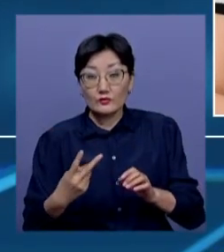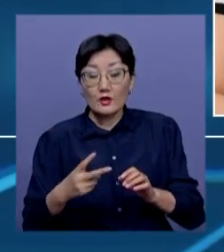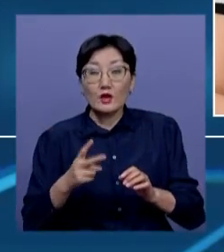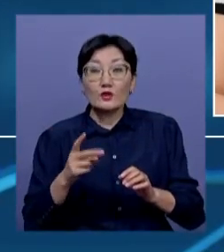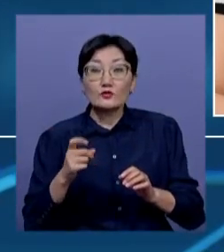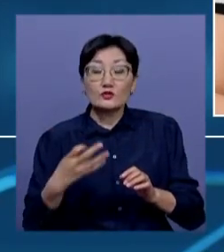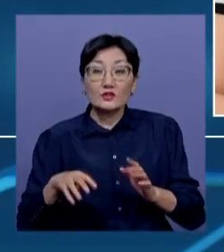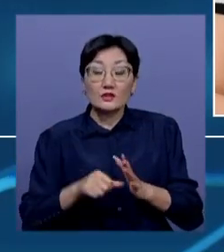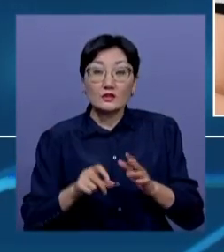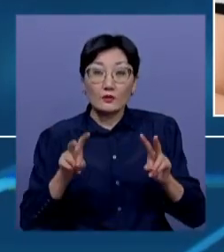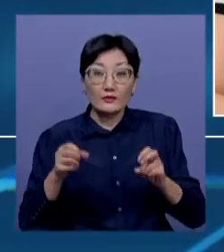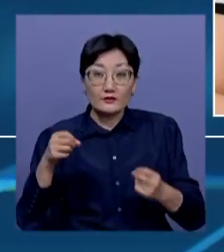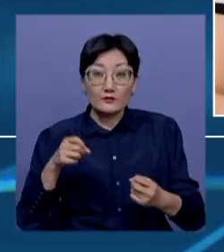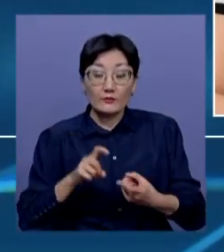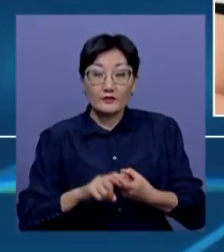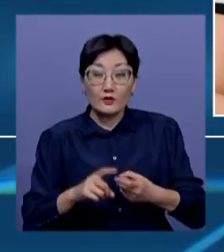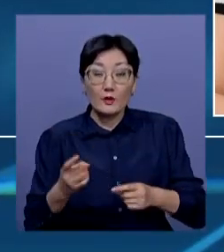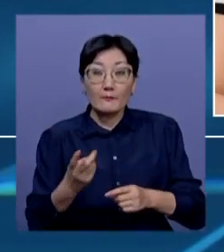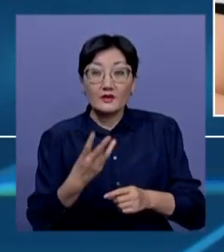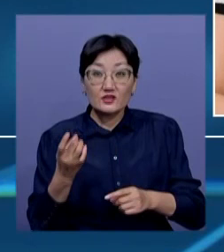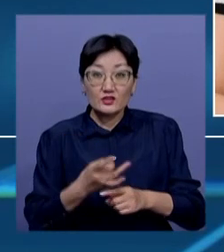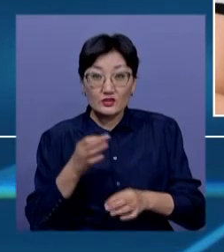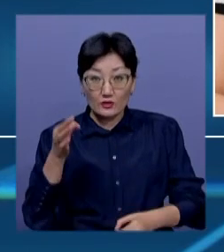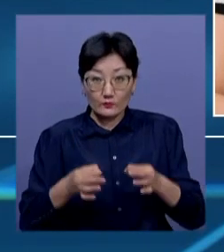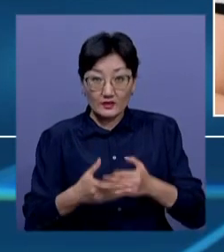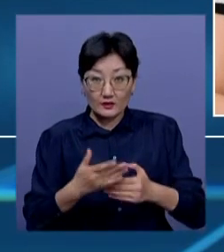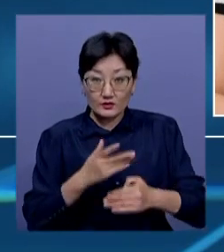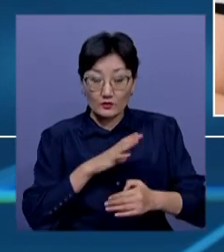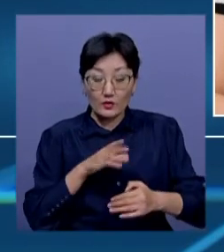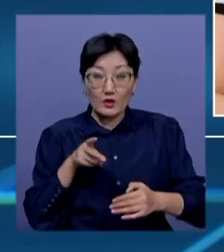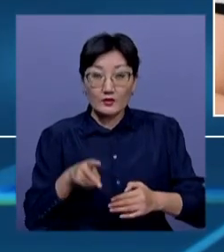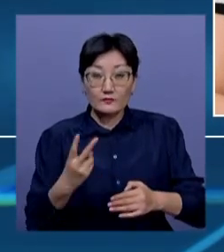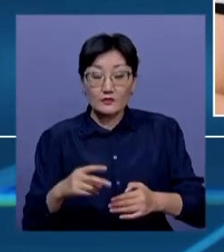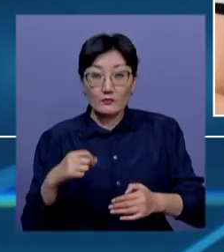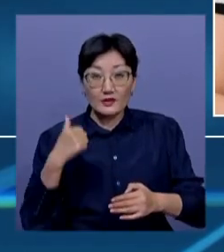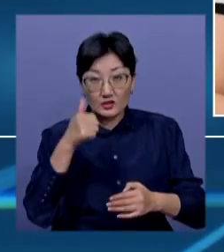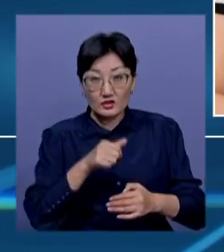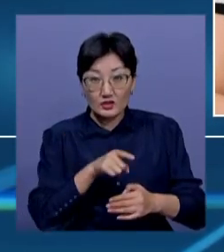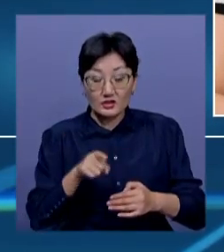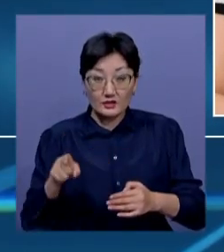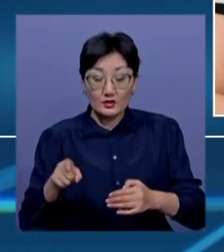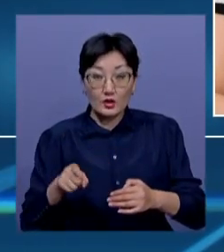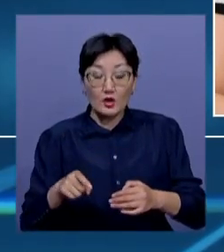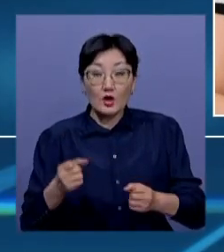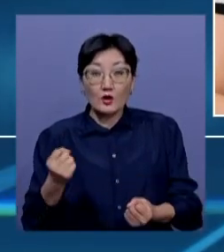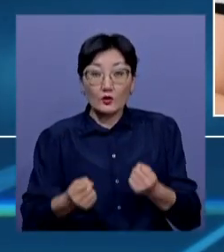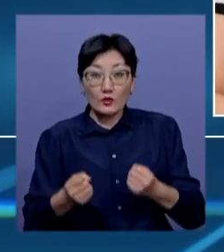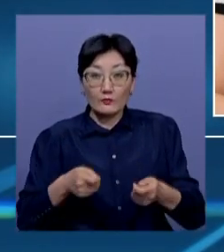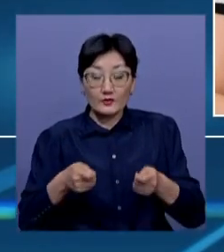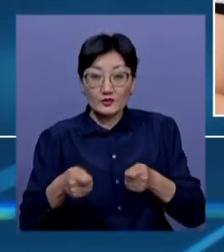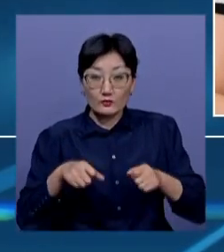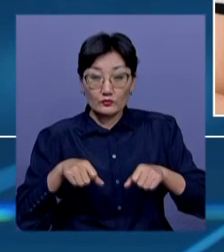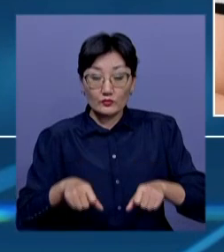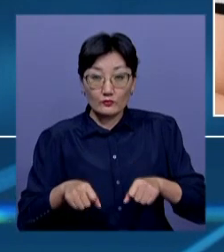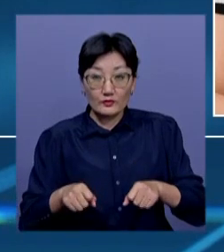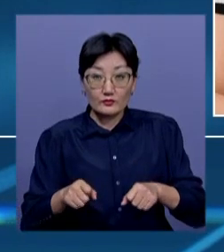346-шы баптары бойынша бірнеше рет сотталған. 2022 жылға дейін көлік құралын басқару